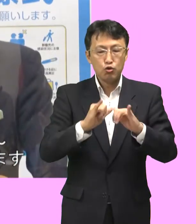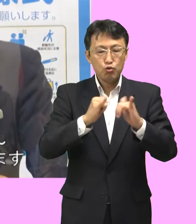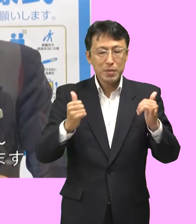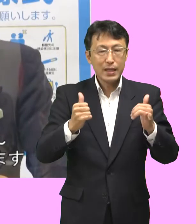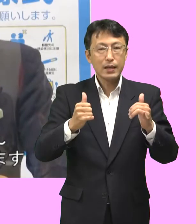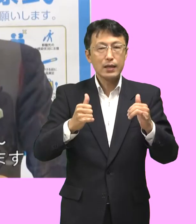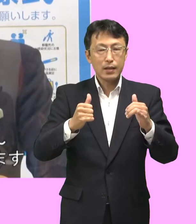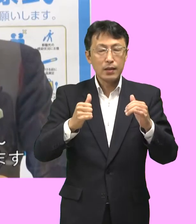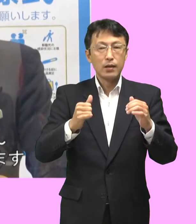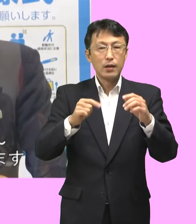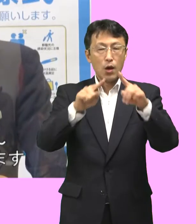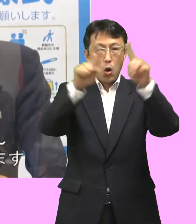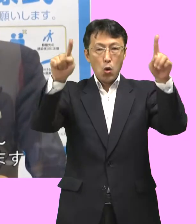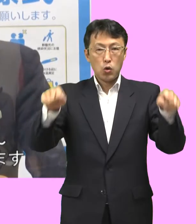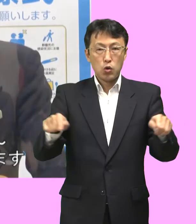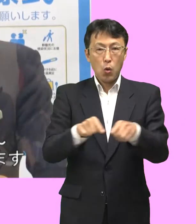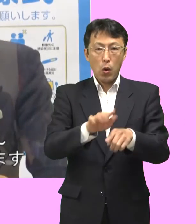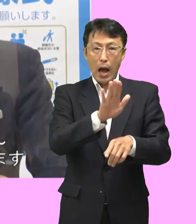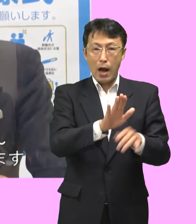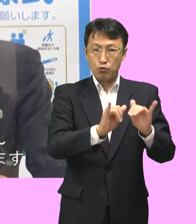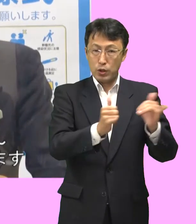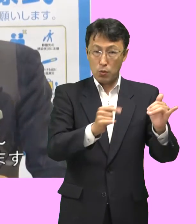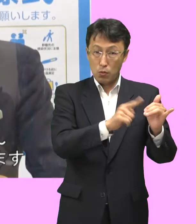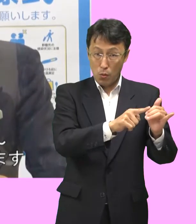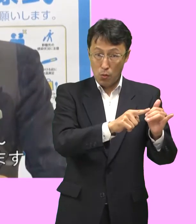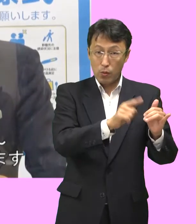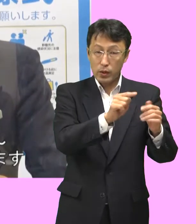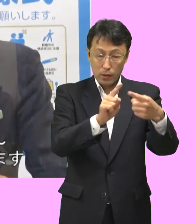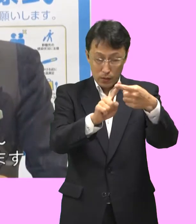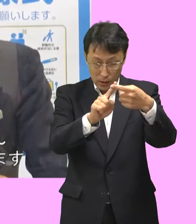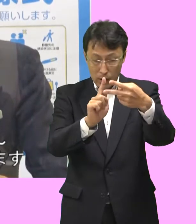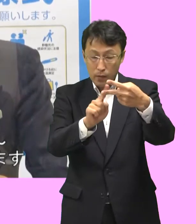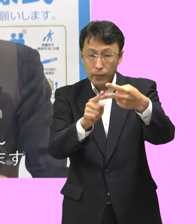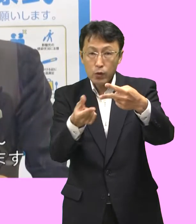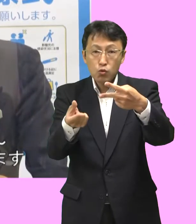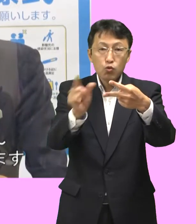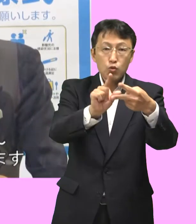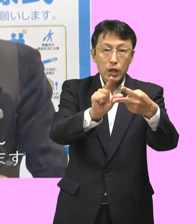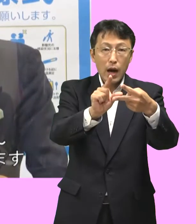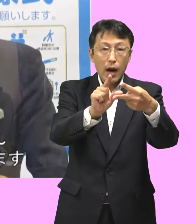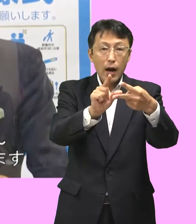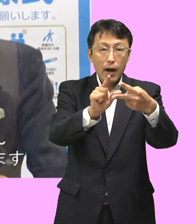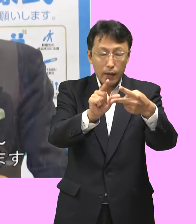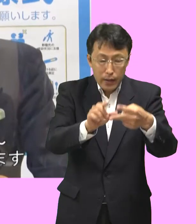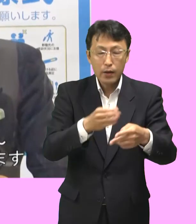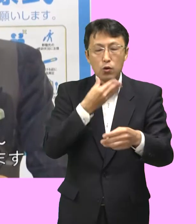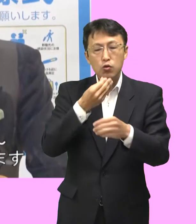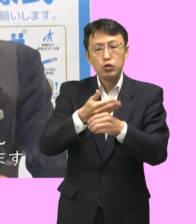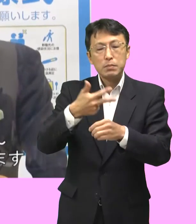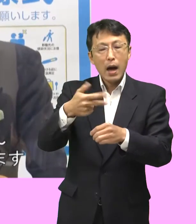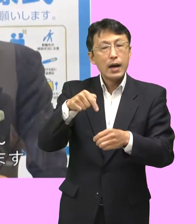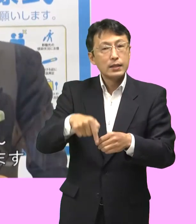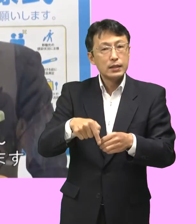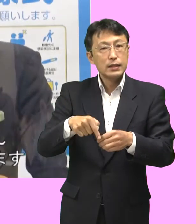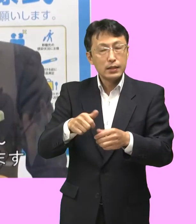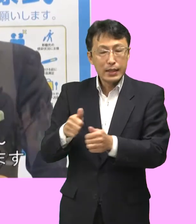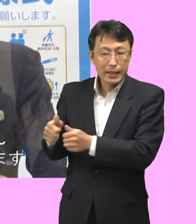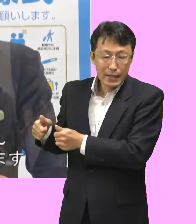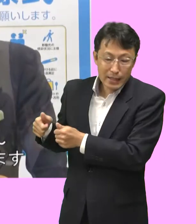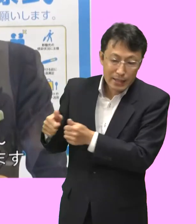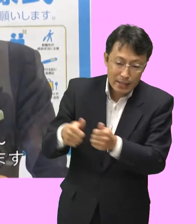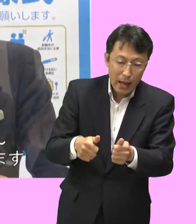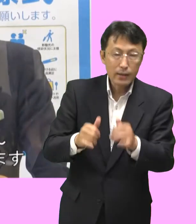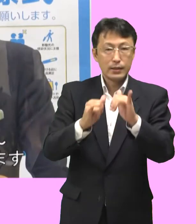居住をしている方、まあ、当然中にはですね、市内に避難されている方も、含みます。それ